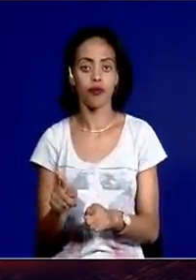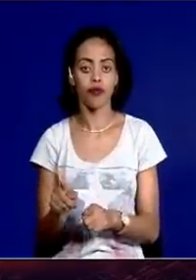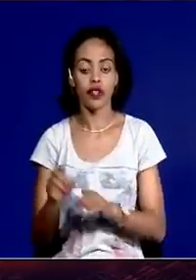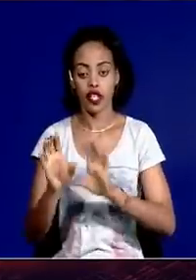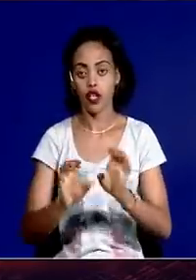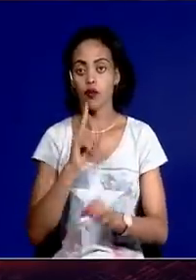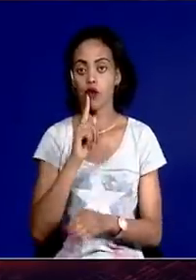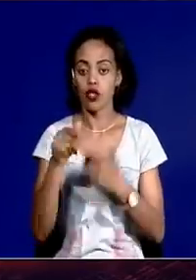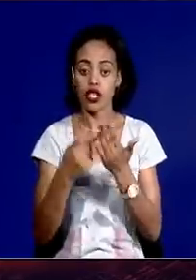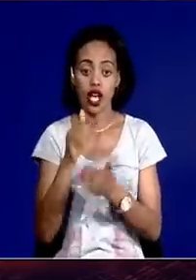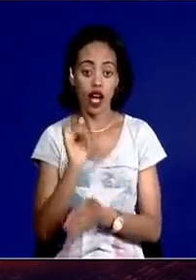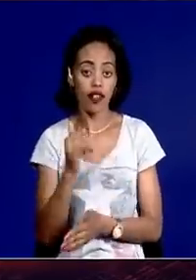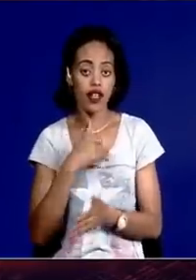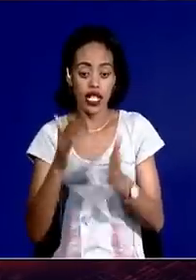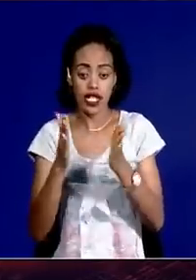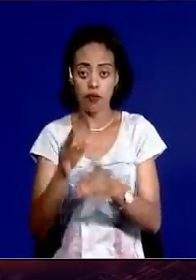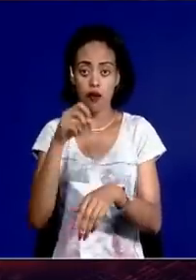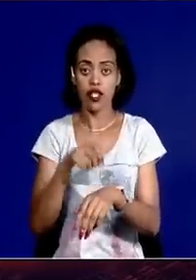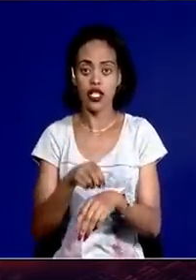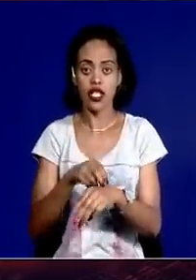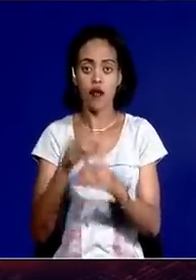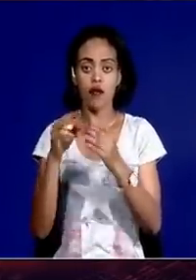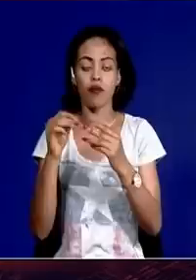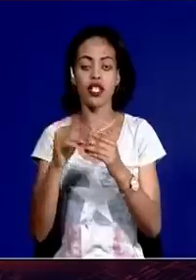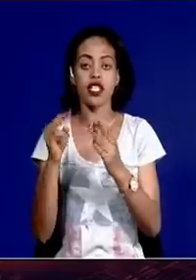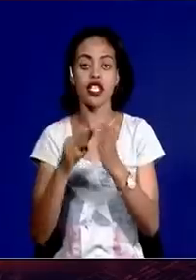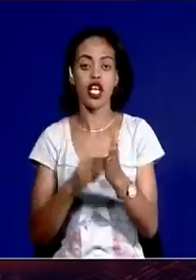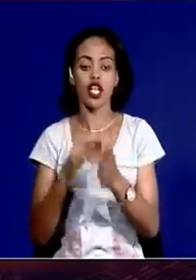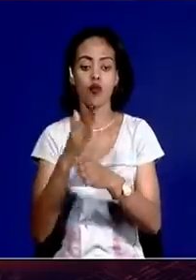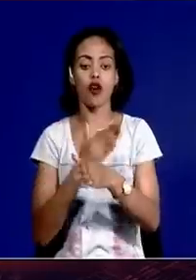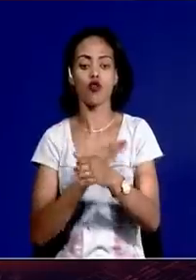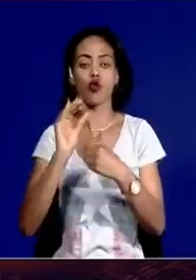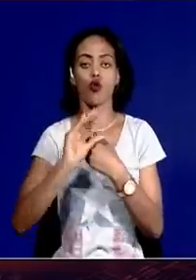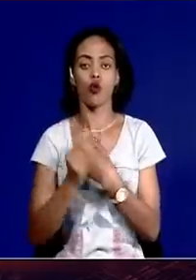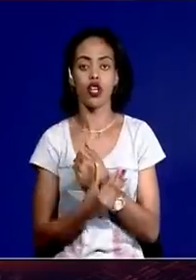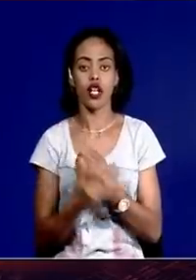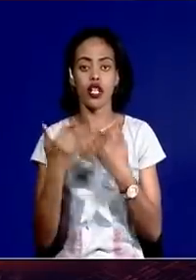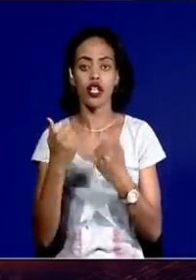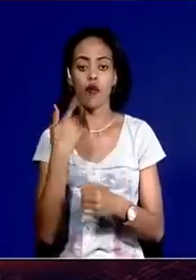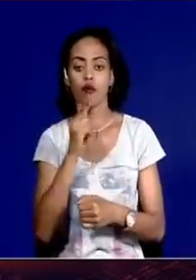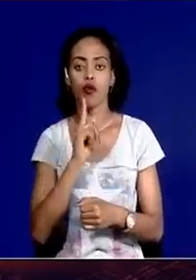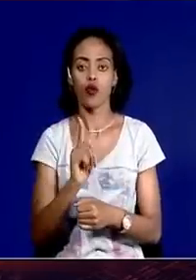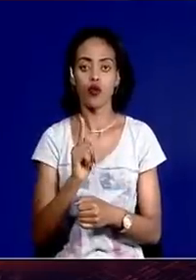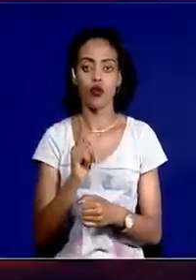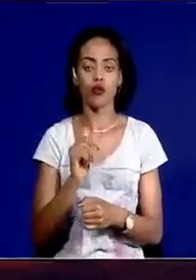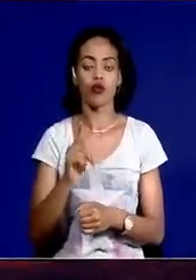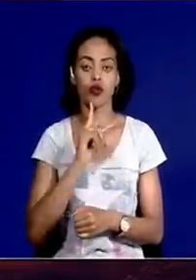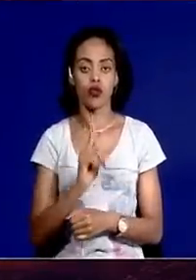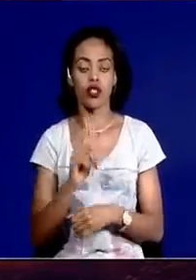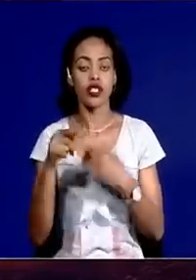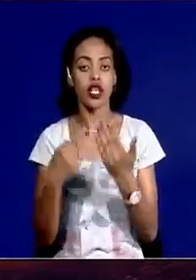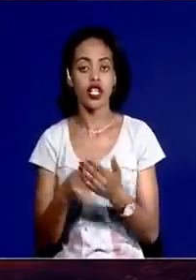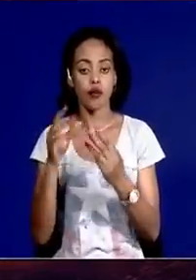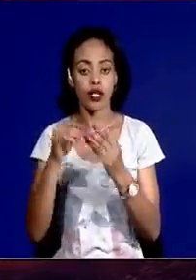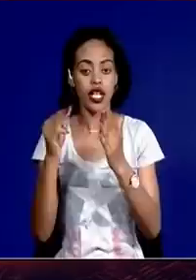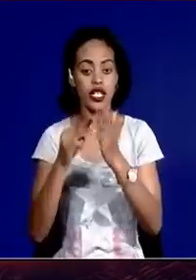كغبريوم سلازي فتازلا صباب غزي مرز أسرعتنا نمحش اللغنات نحن نأمنوا لينا نساته منزل علوي سلزي مرز